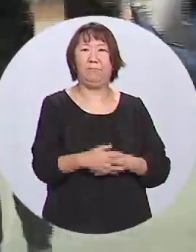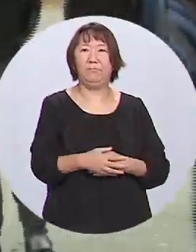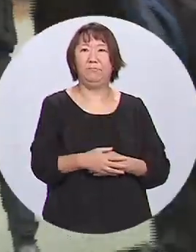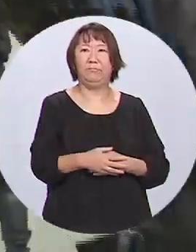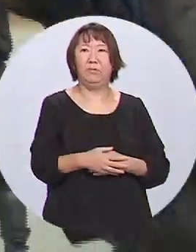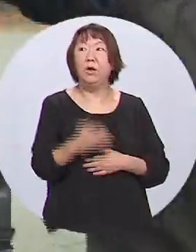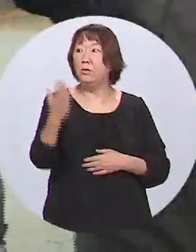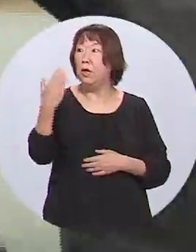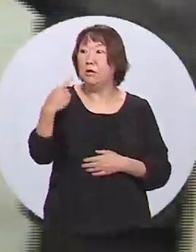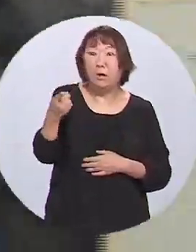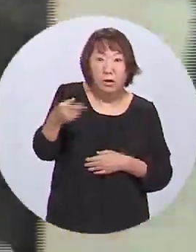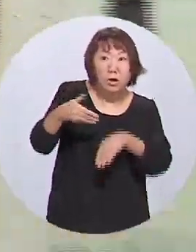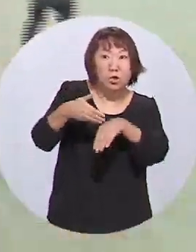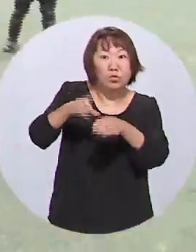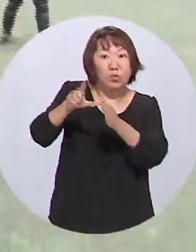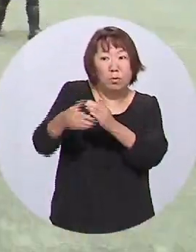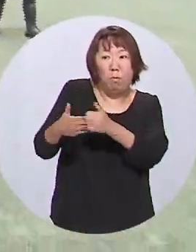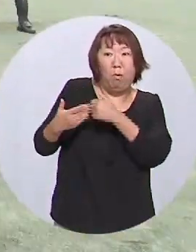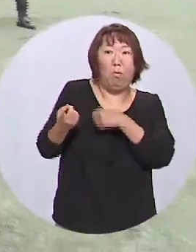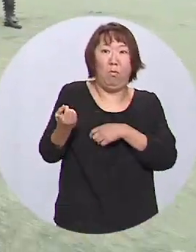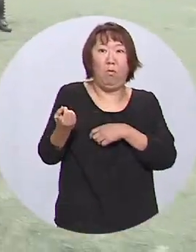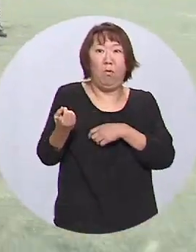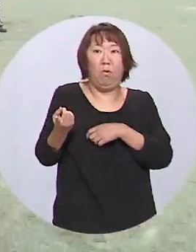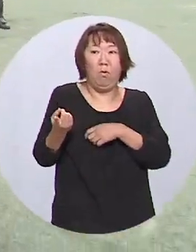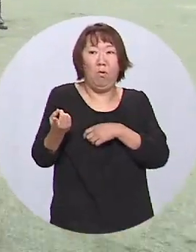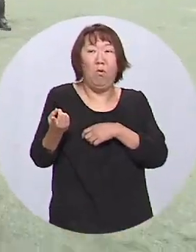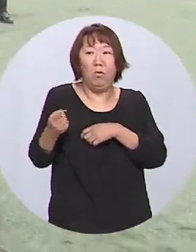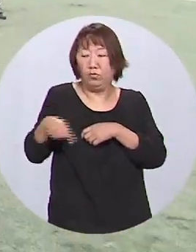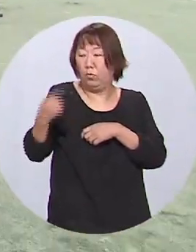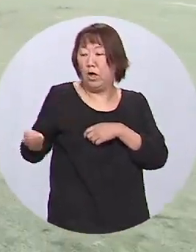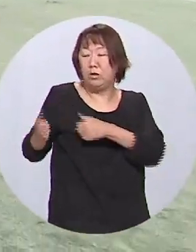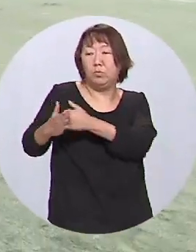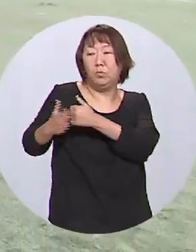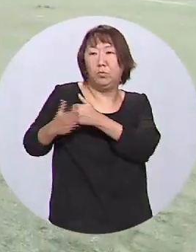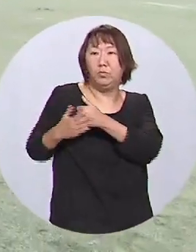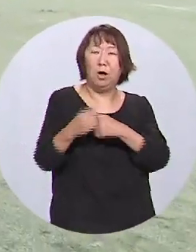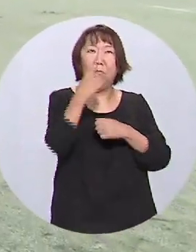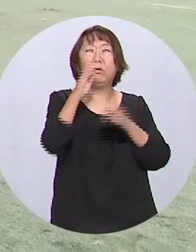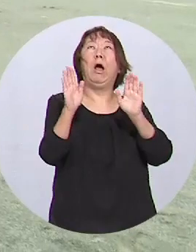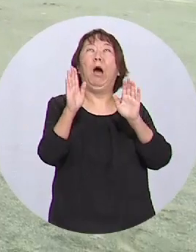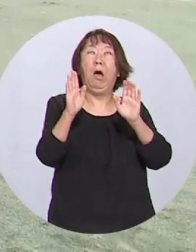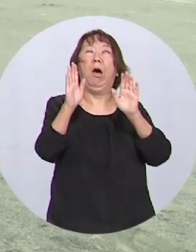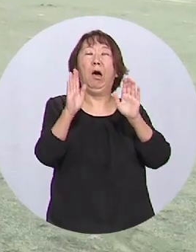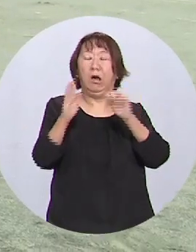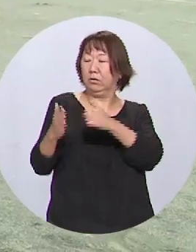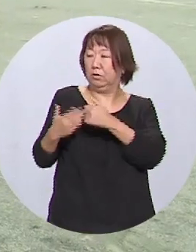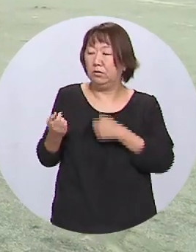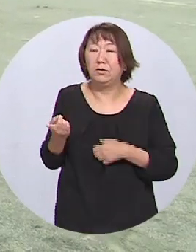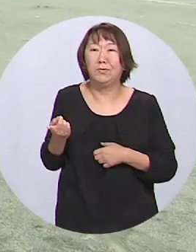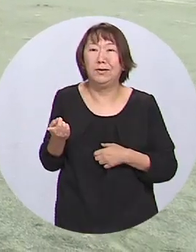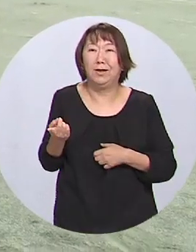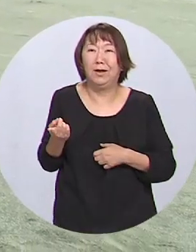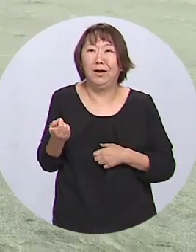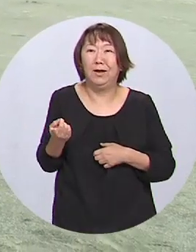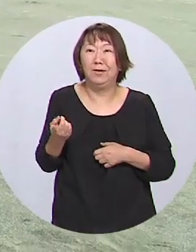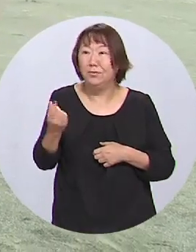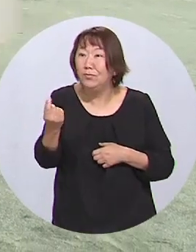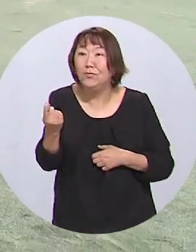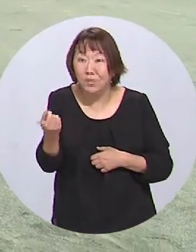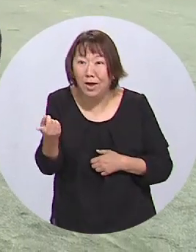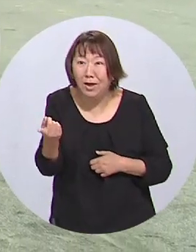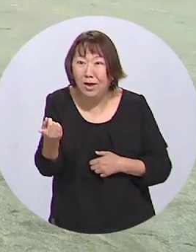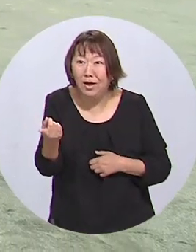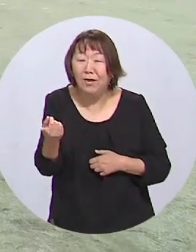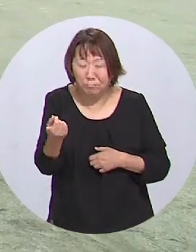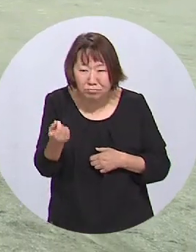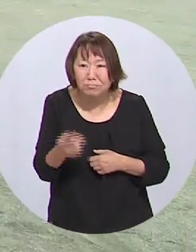さっきだから機動隊の練習させていただいた時、横であれですよね、僕が縦持てないの支えてくれた。 あ、はい、 山口さん ですね。